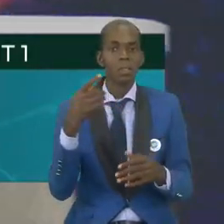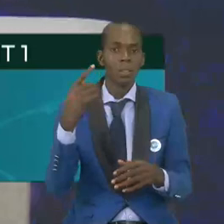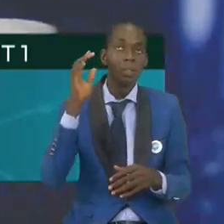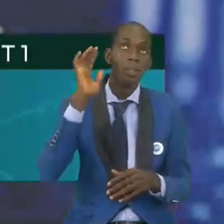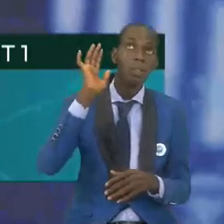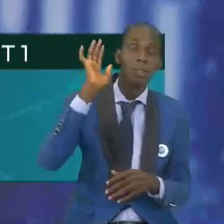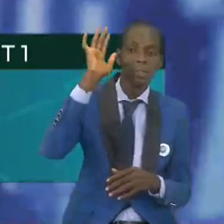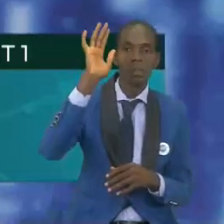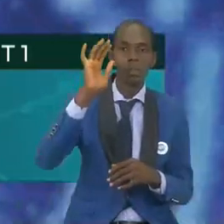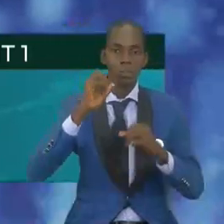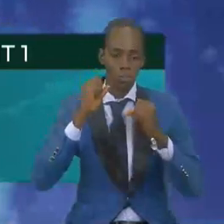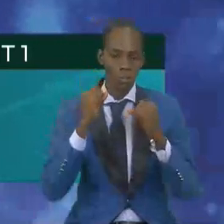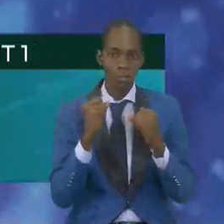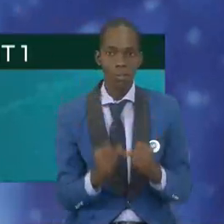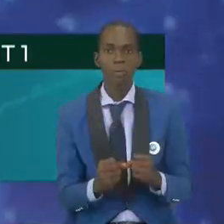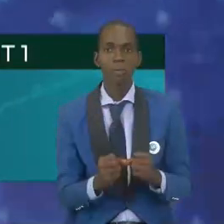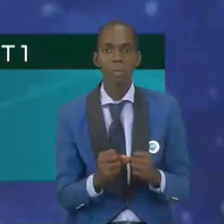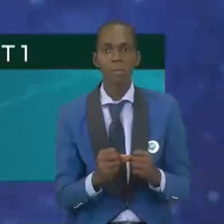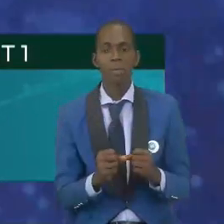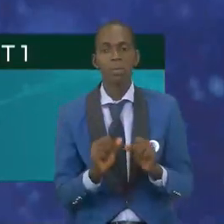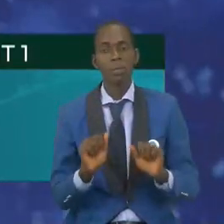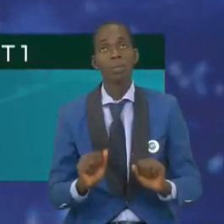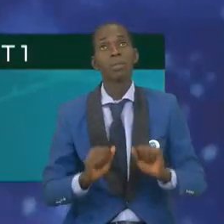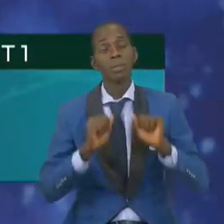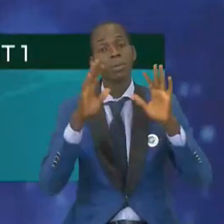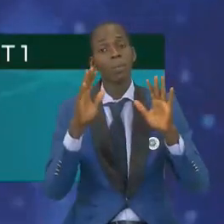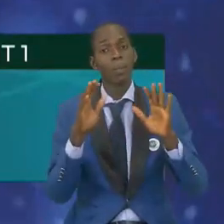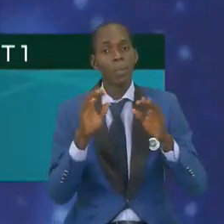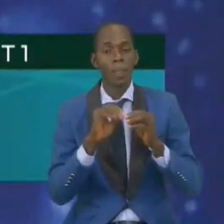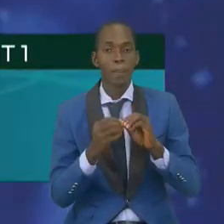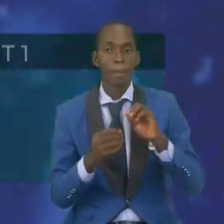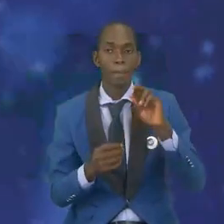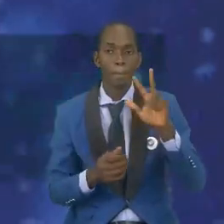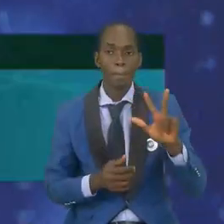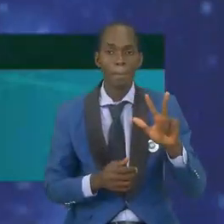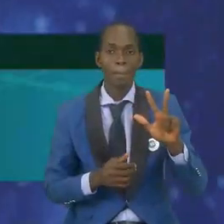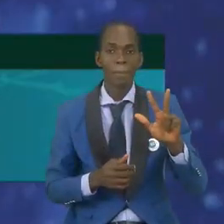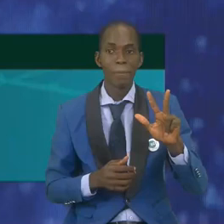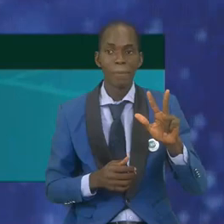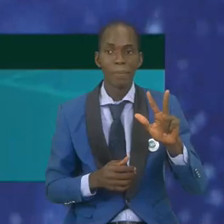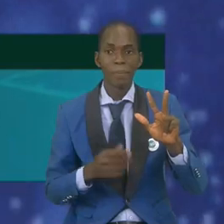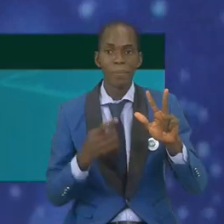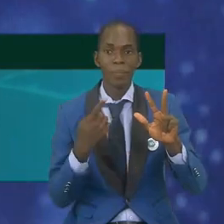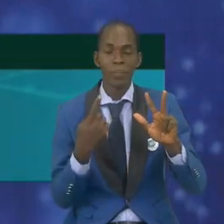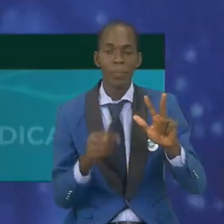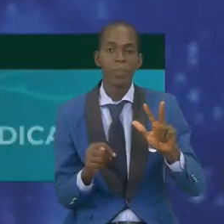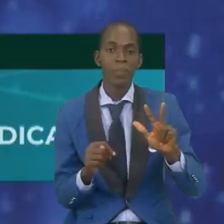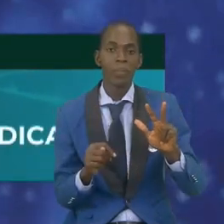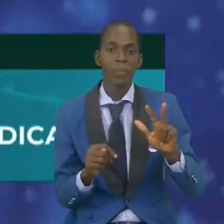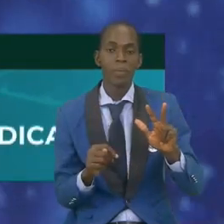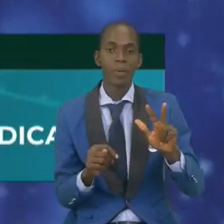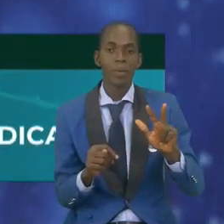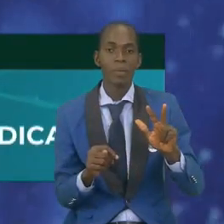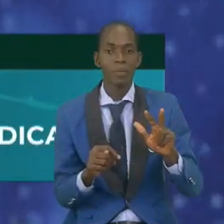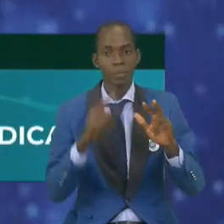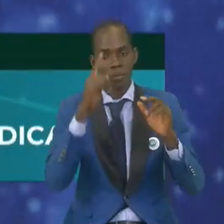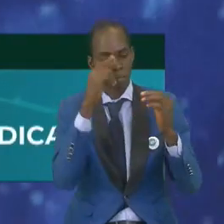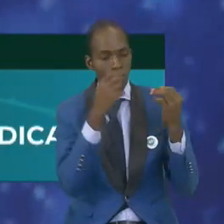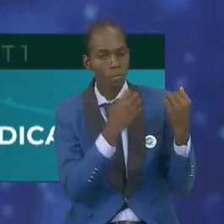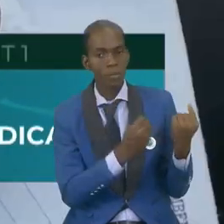cela. Une haine perfide. La haine perfide contre sa ferme dévotion. Troisième élément, le